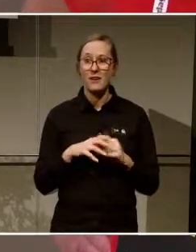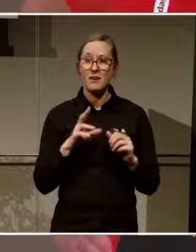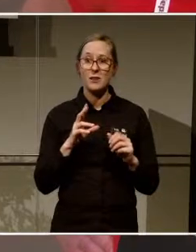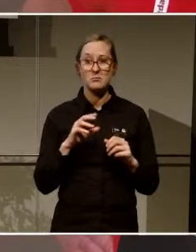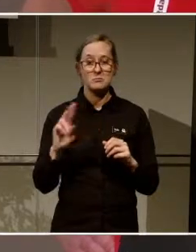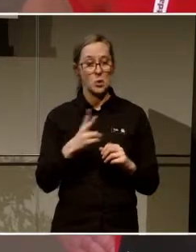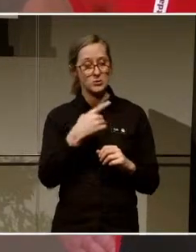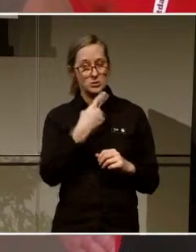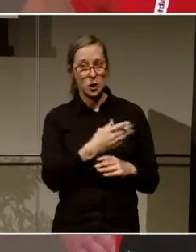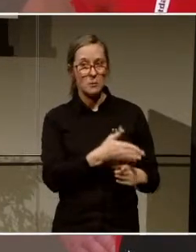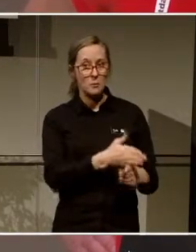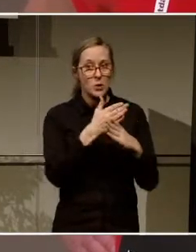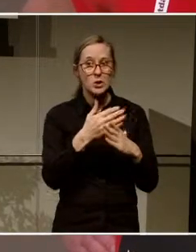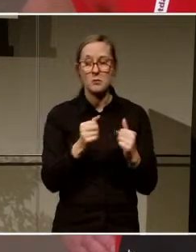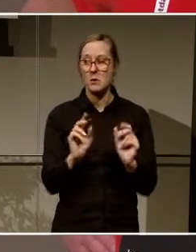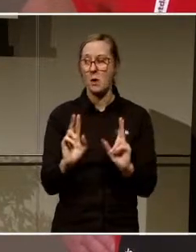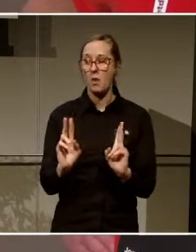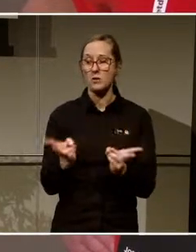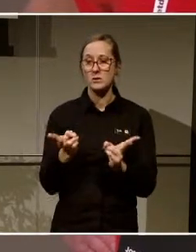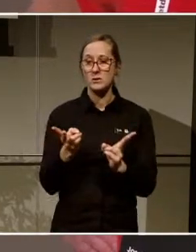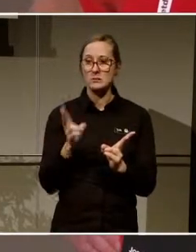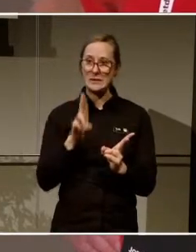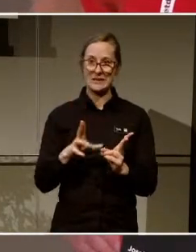också sondera terrängen. Vad finns det? Vad är liksom...